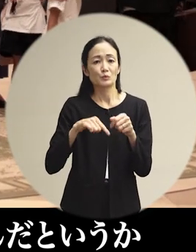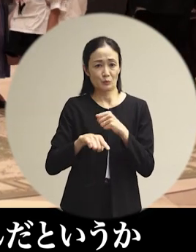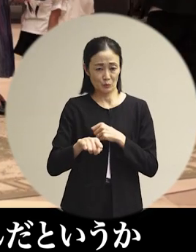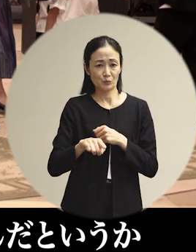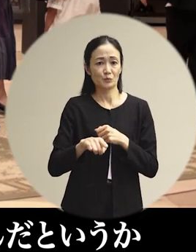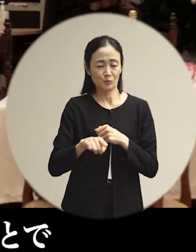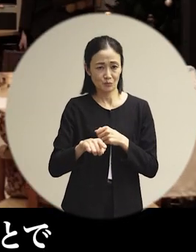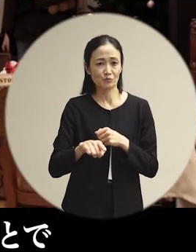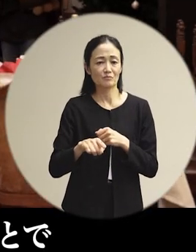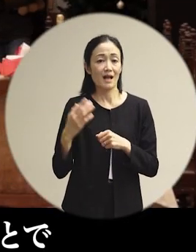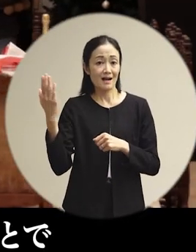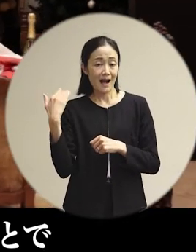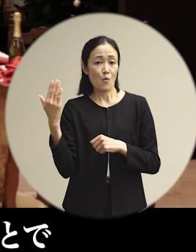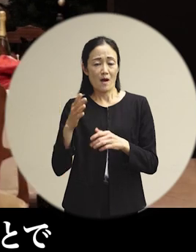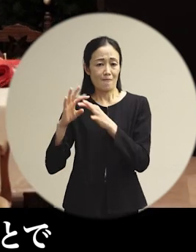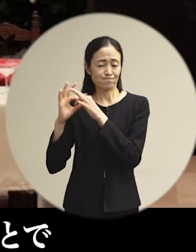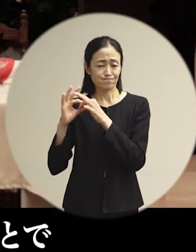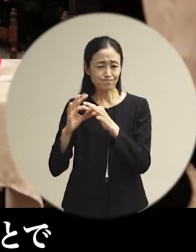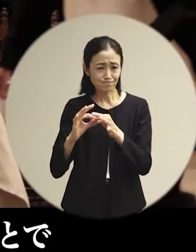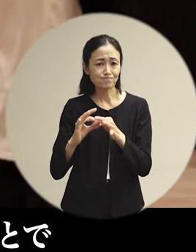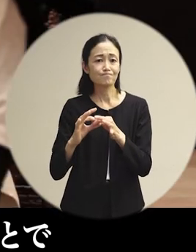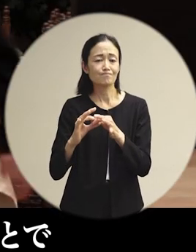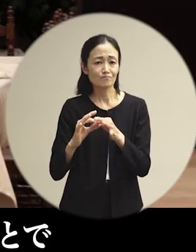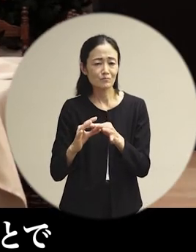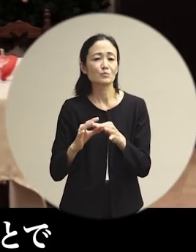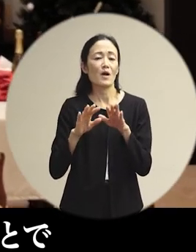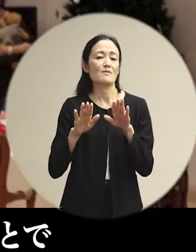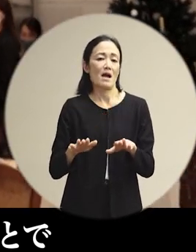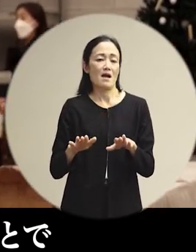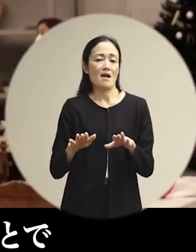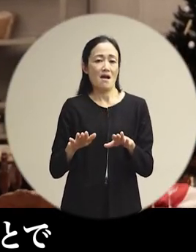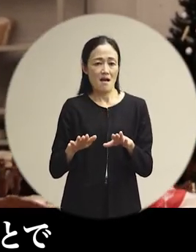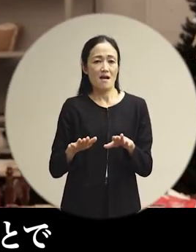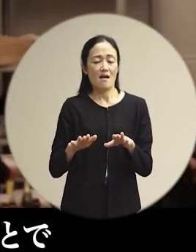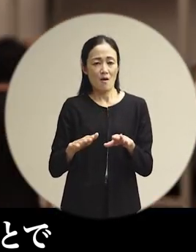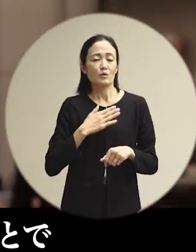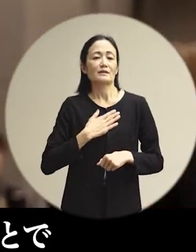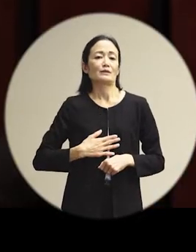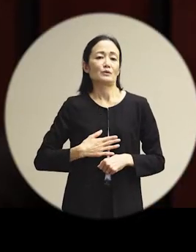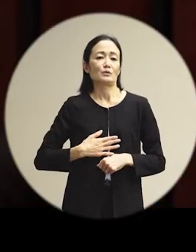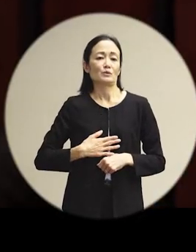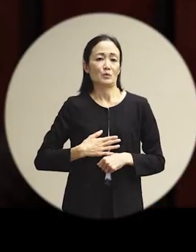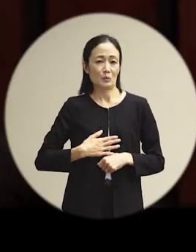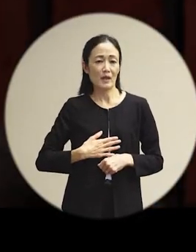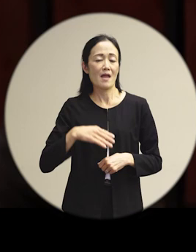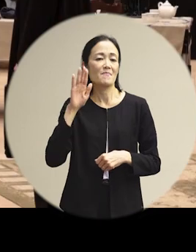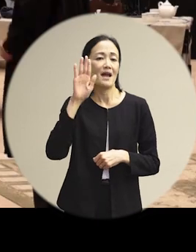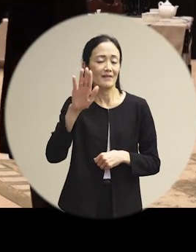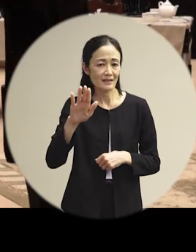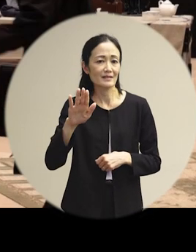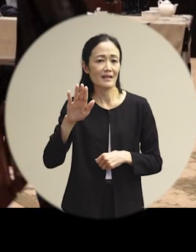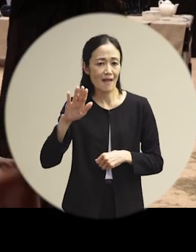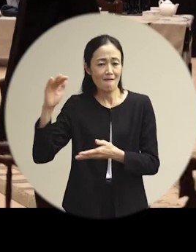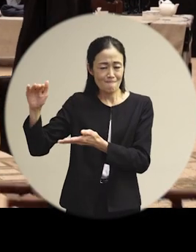部なんだというか、地続きに過去からつながってきてるんだっていうことを知ることで、未来に対して渡せ